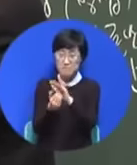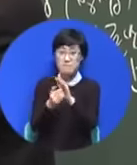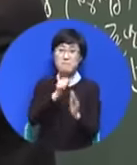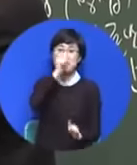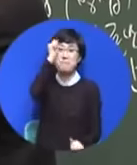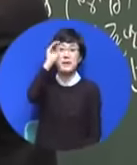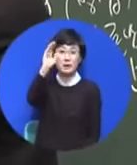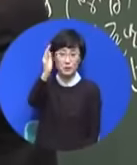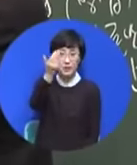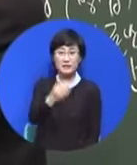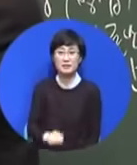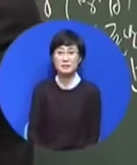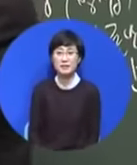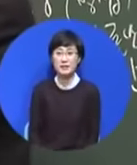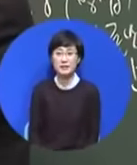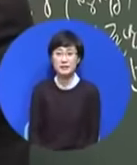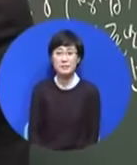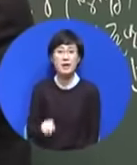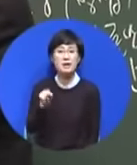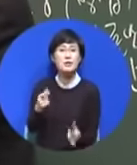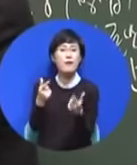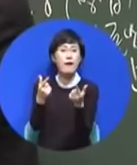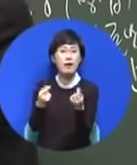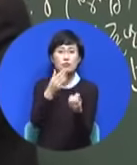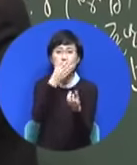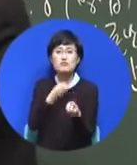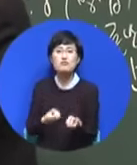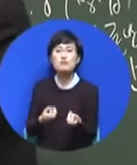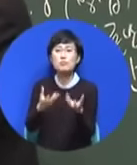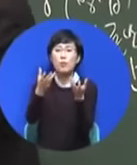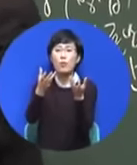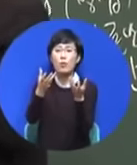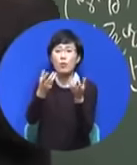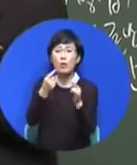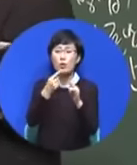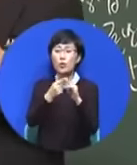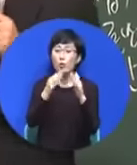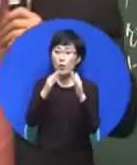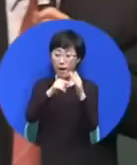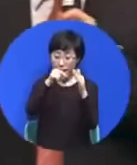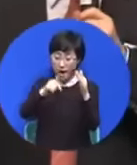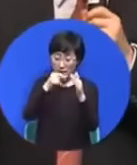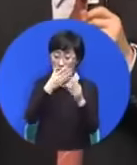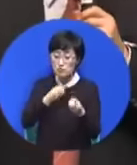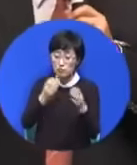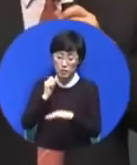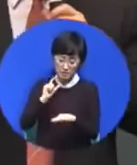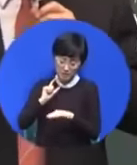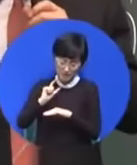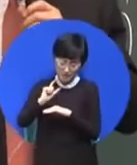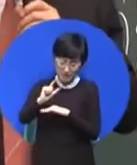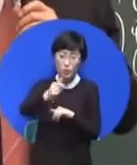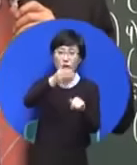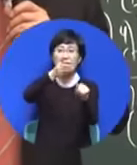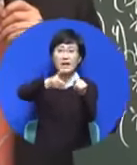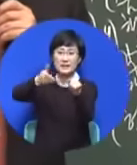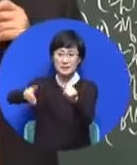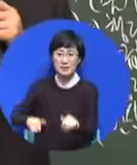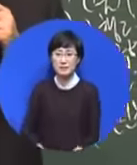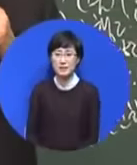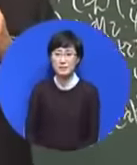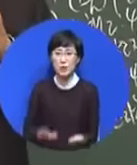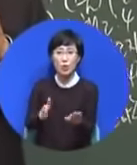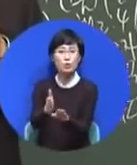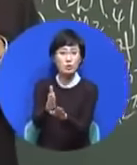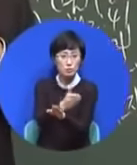있다이 축복을 교회가 지속해야 되 언약으로 붙잡고 오늘부터